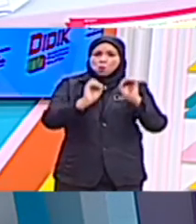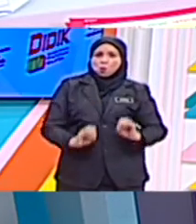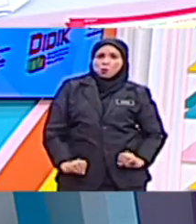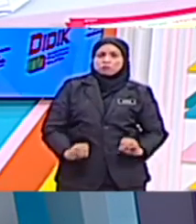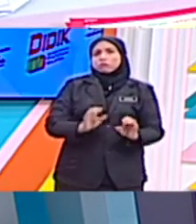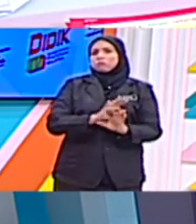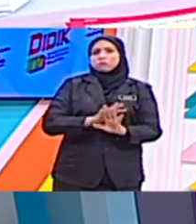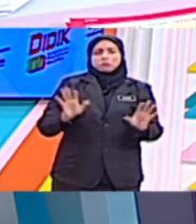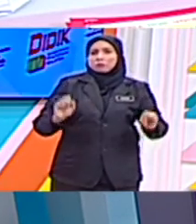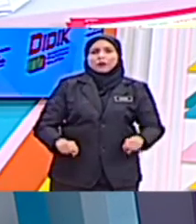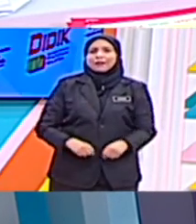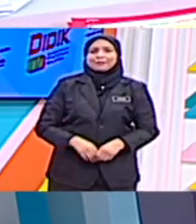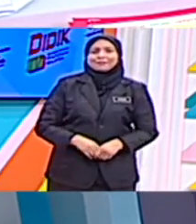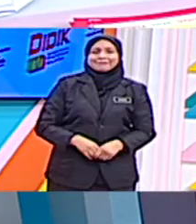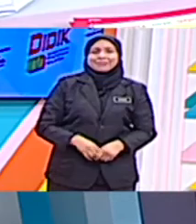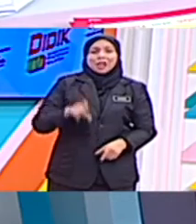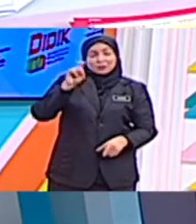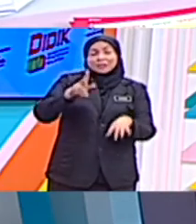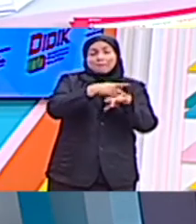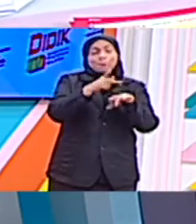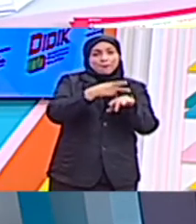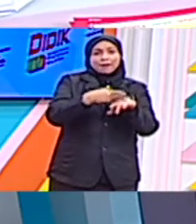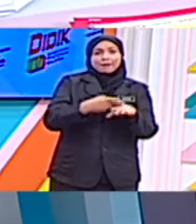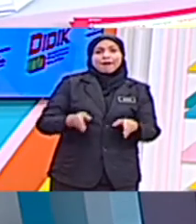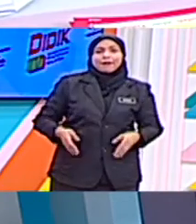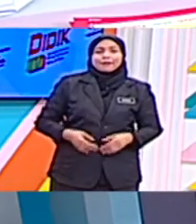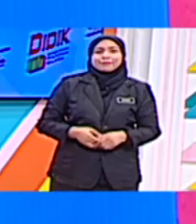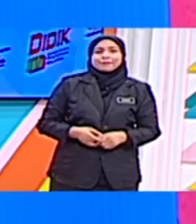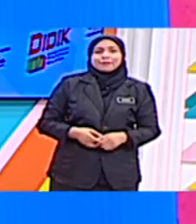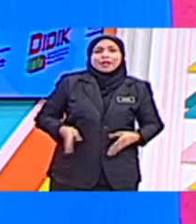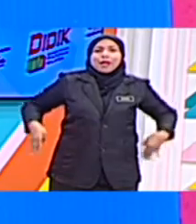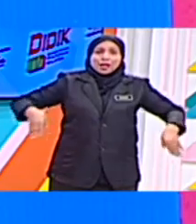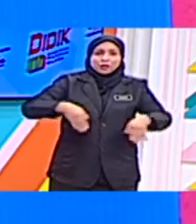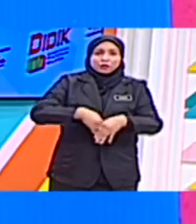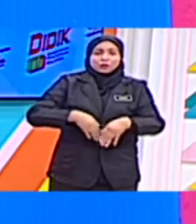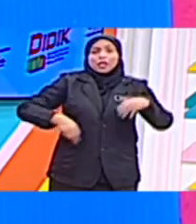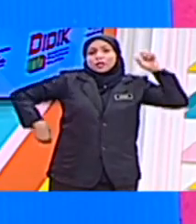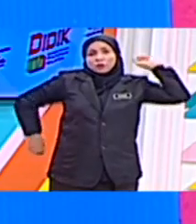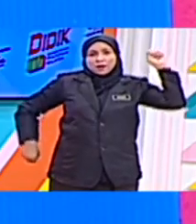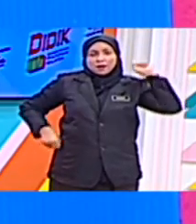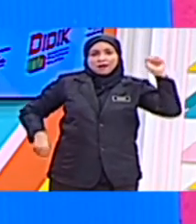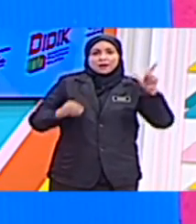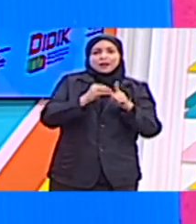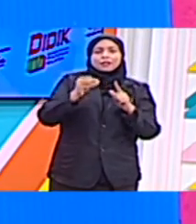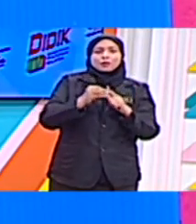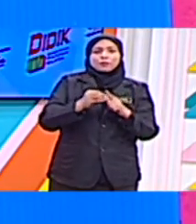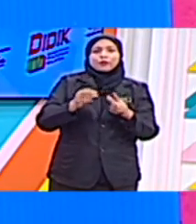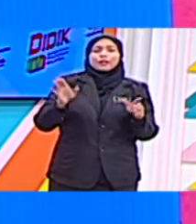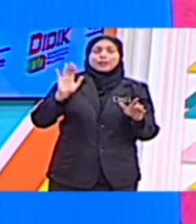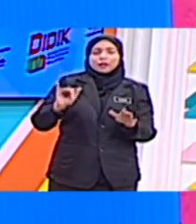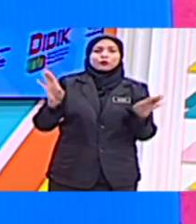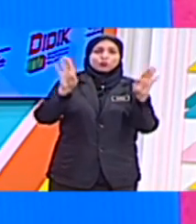Aku pergi kata boleh je kan, tak ada pakai apa-apa. Ha, tergogel-togel je jalan. Pakailah tuala ataupun sesuatu yang menutup anggota